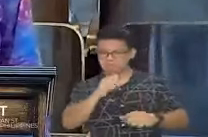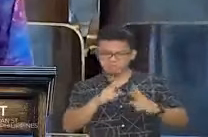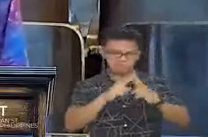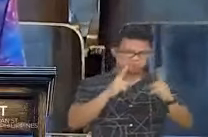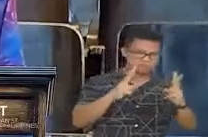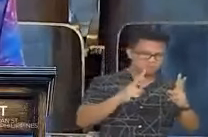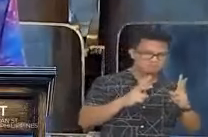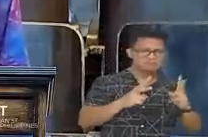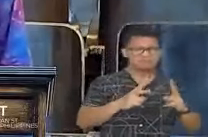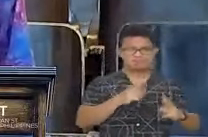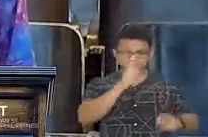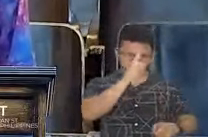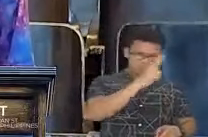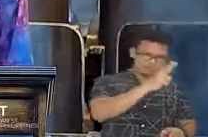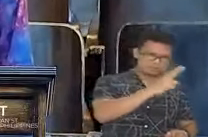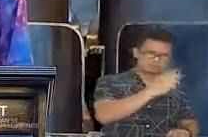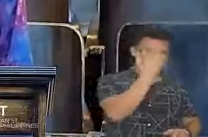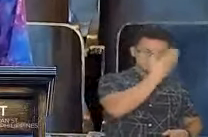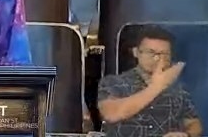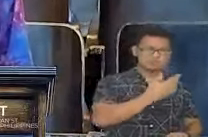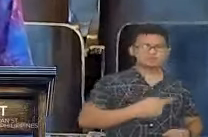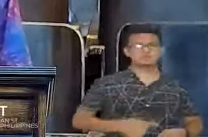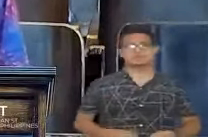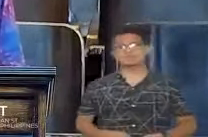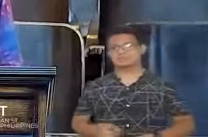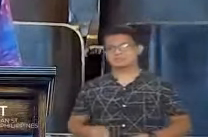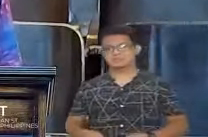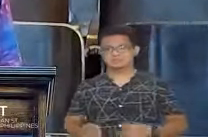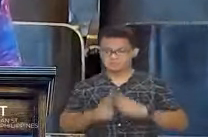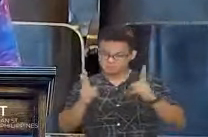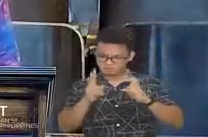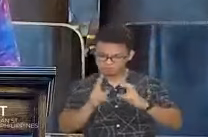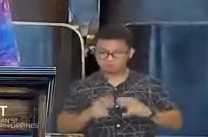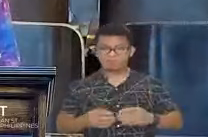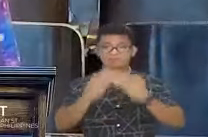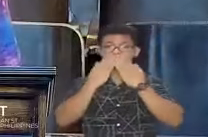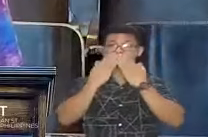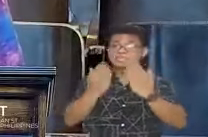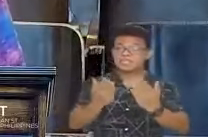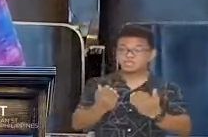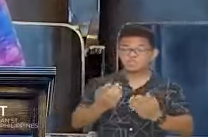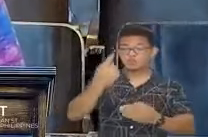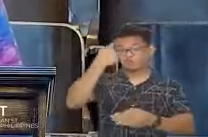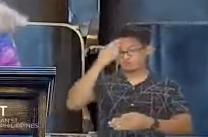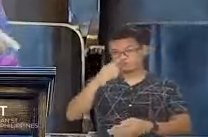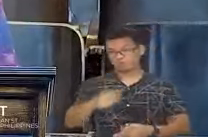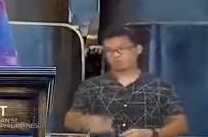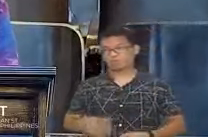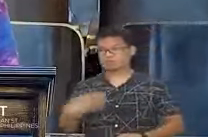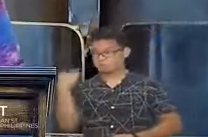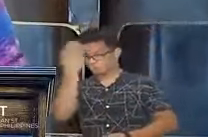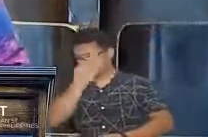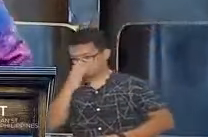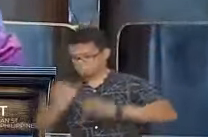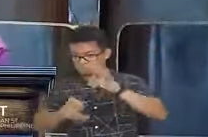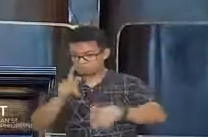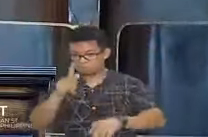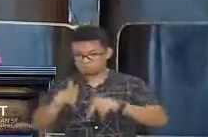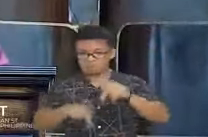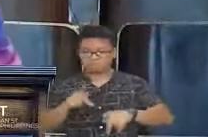Kamong mga gwapo, magpasalamat kamong nga dunay batik naong. Kay kung way batik naong, di mo